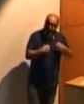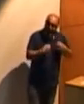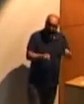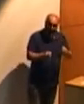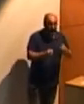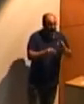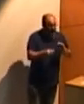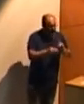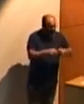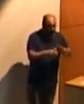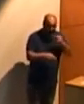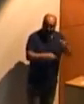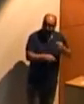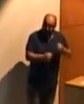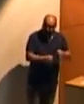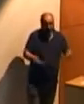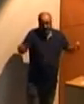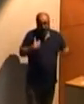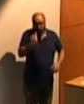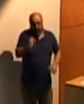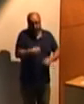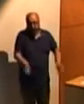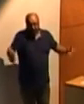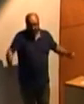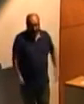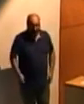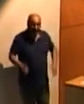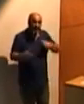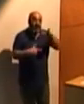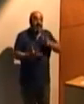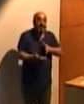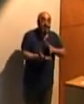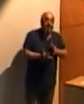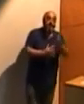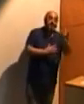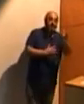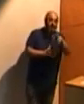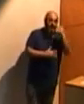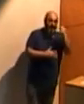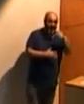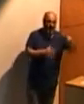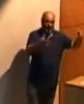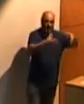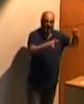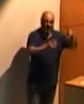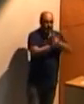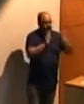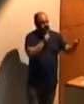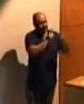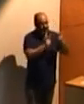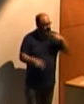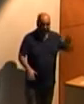façonner de l'humain je ne prépare comprendre donc le transhumanisme selon selon certains groupes qu'on avait pu rencontrer là-bas